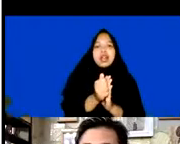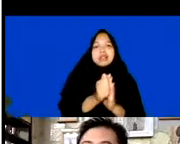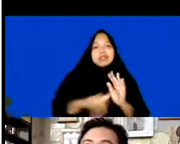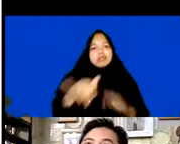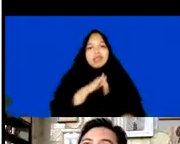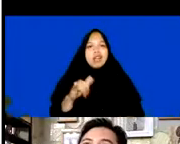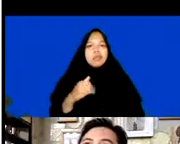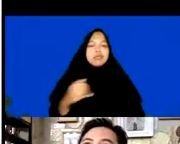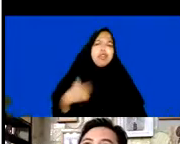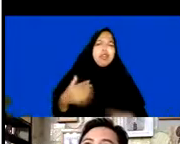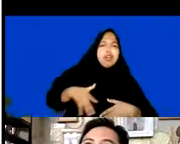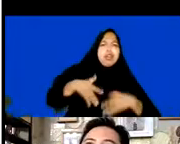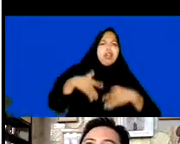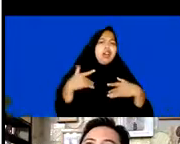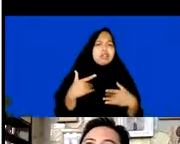ngerasa kayak